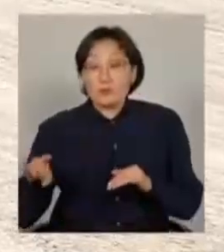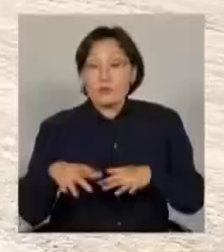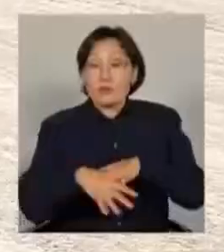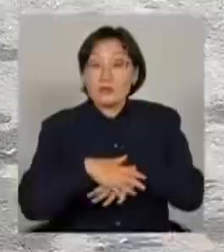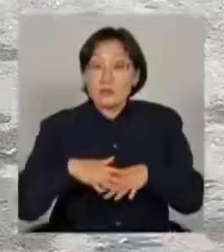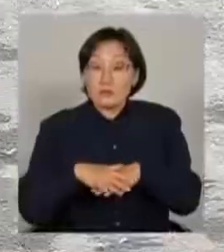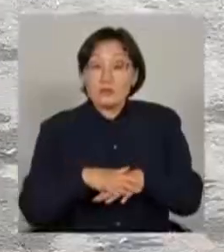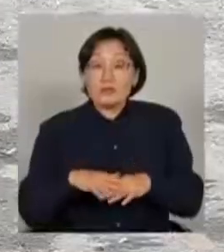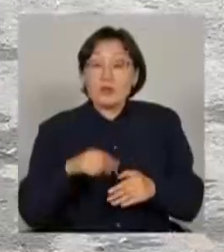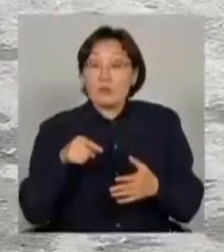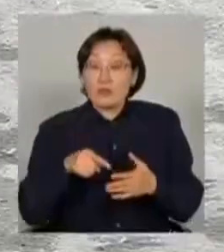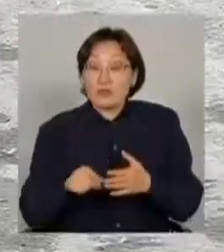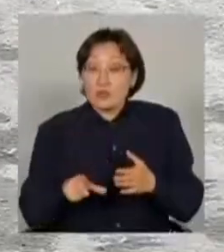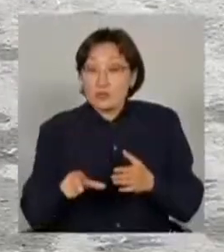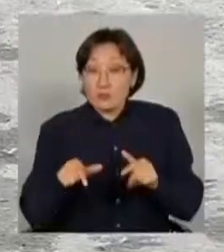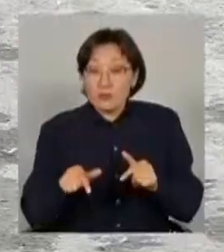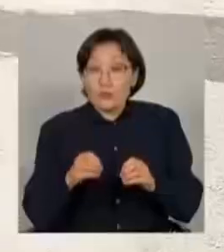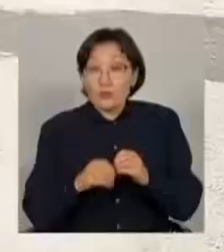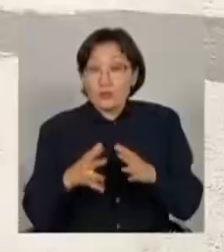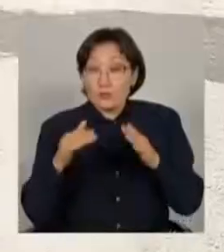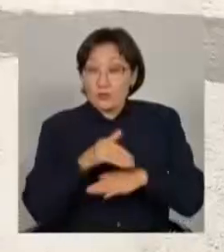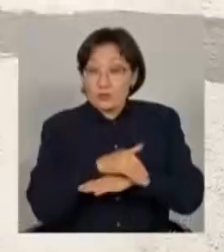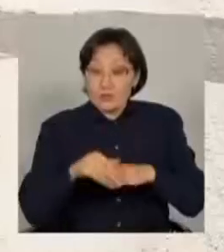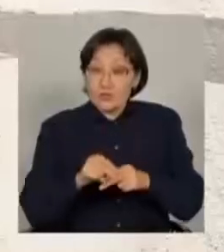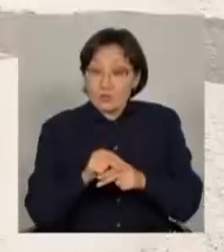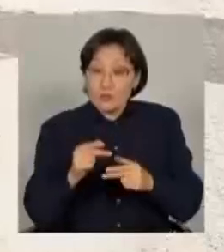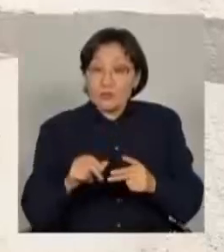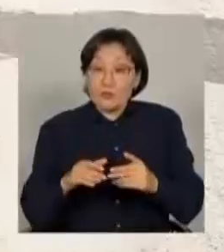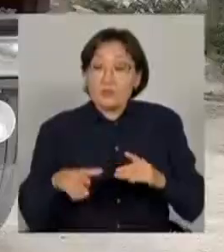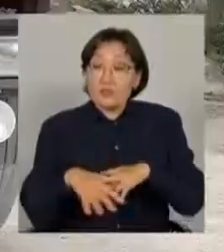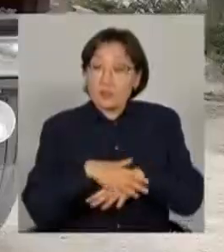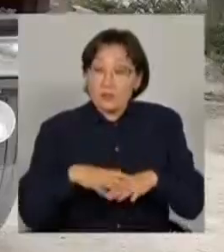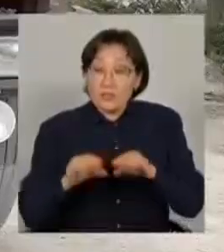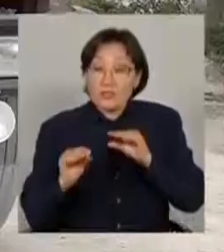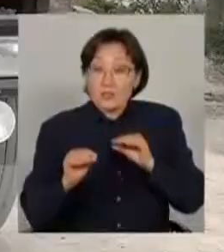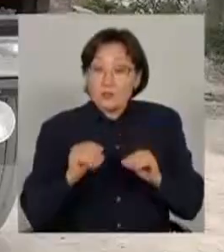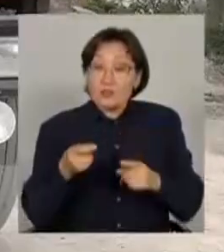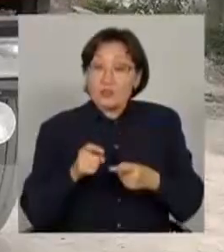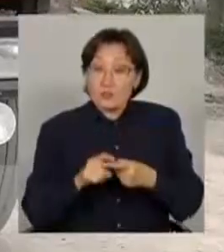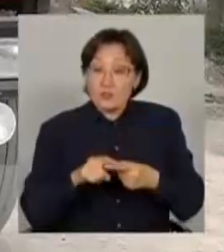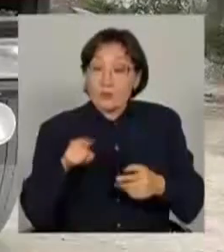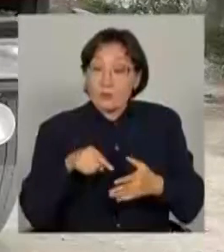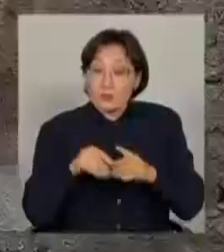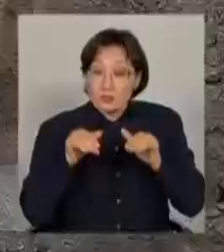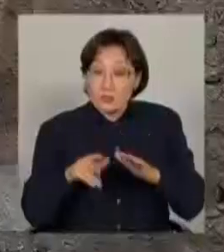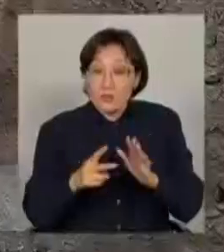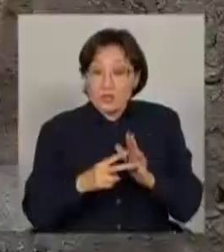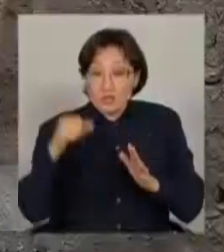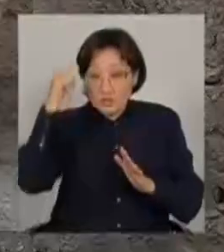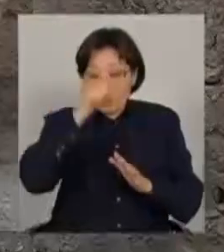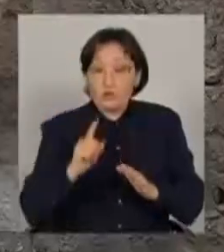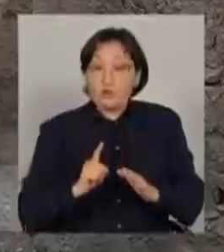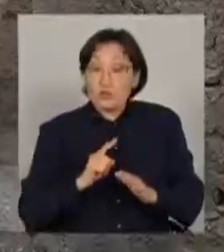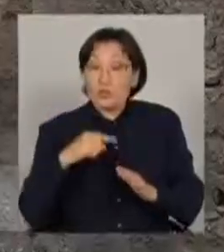жауыр болған мәселенің бірі жол. Мысалы, биыл 10-нан астам көшесі жөнделіп жатқан тұрғындар инфрақұрылымға қатысты түйткілдің шешімін 7 жыл күткенін